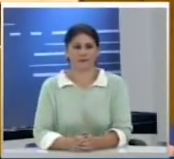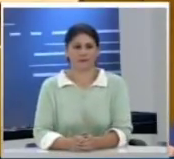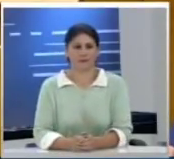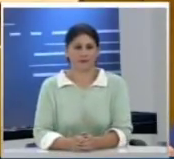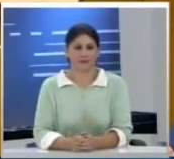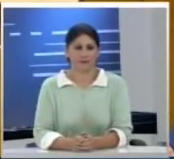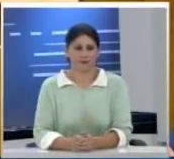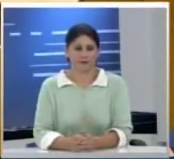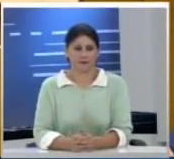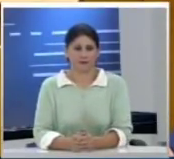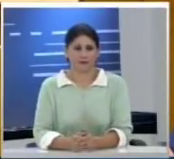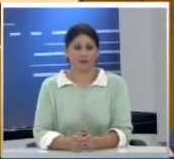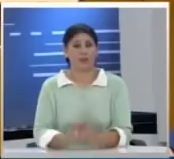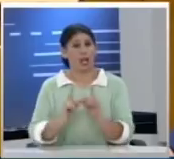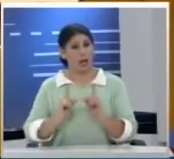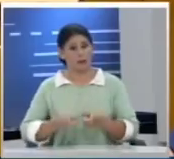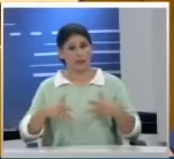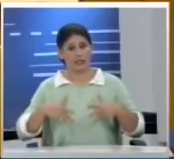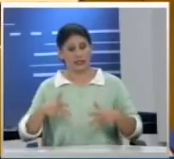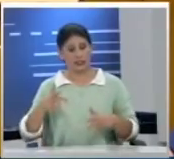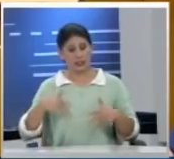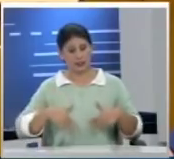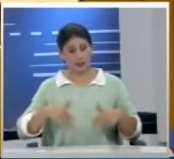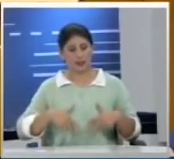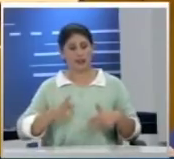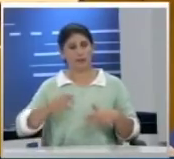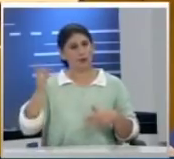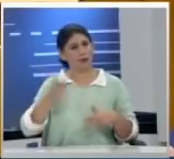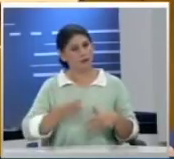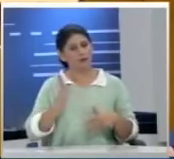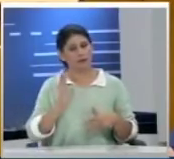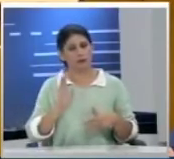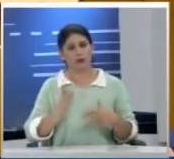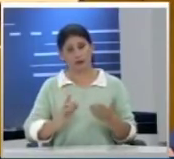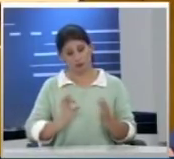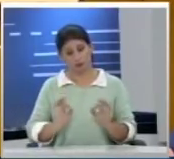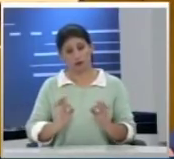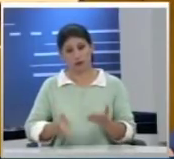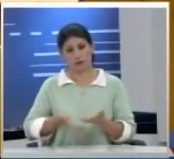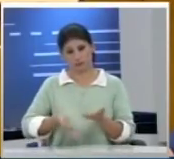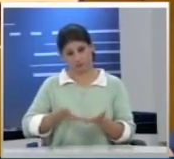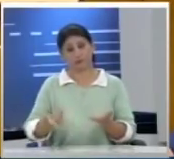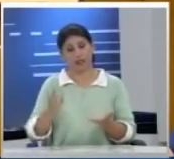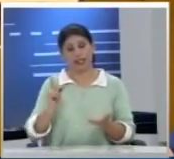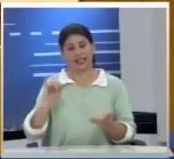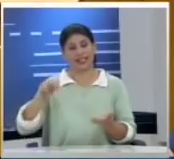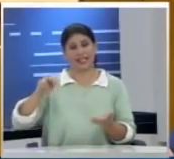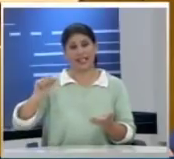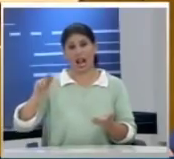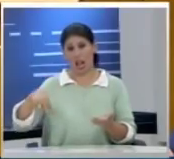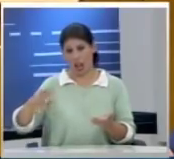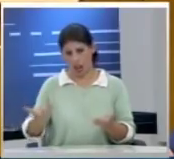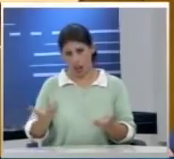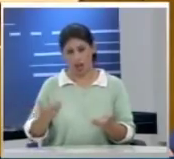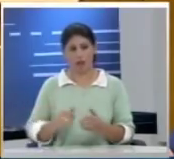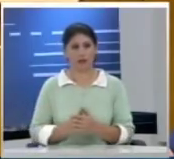Αποφασίζει η κυβερνητική πλειοψηφία, γιατί αυτή αποφασίζει, βεβαίως είναι επικουρούμενη και από το κοινάλ,